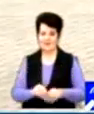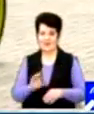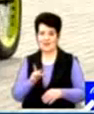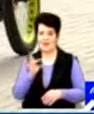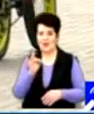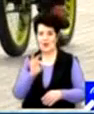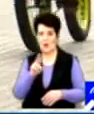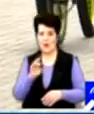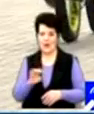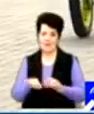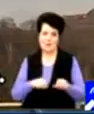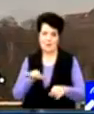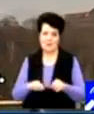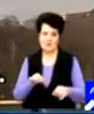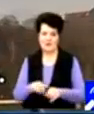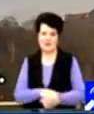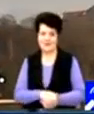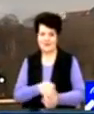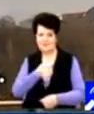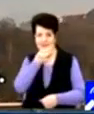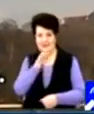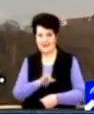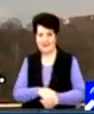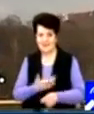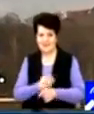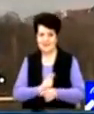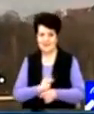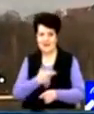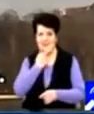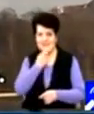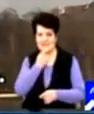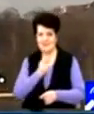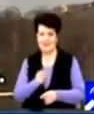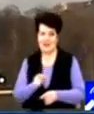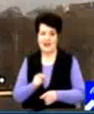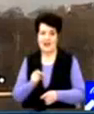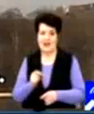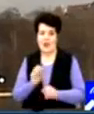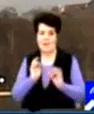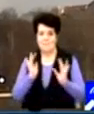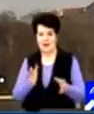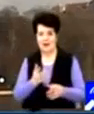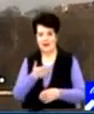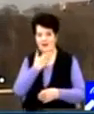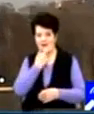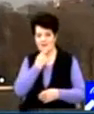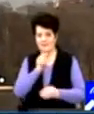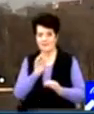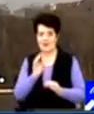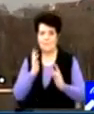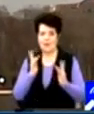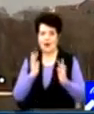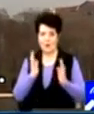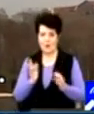role, trotinete sau biciclete. Mie îmi dragă tot ce încresivă parc, хорошая погода, очень